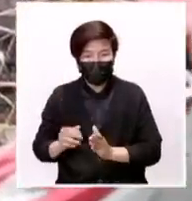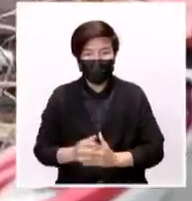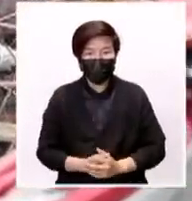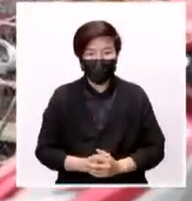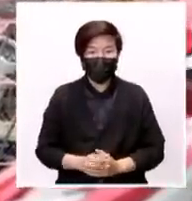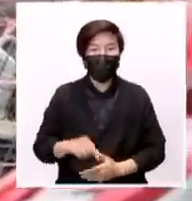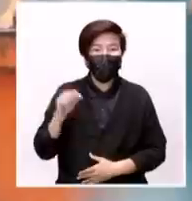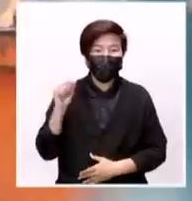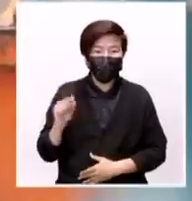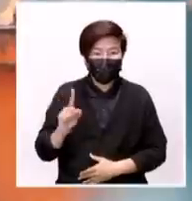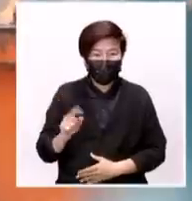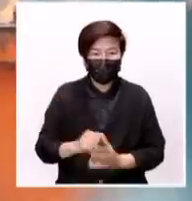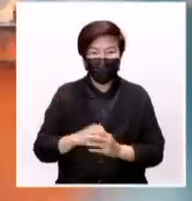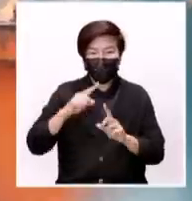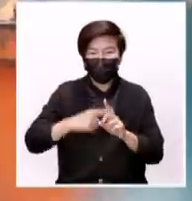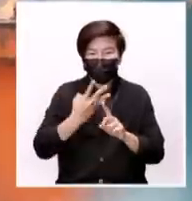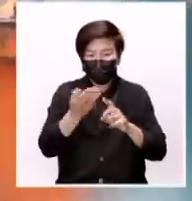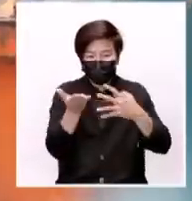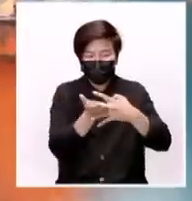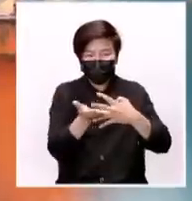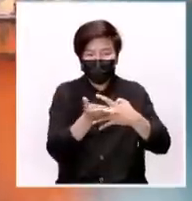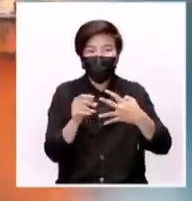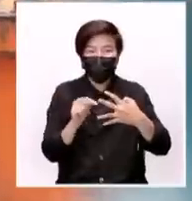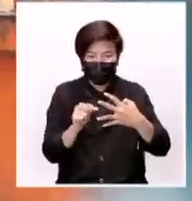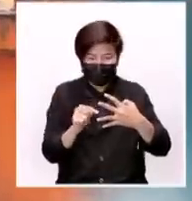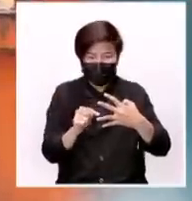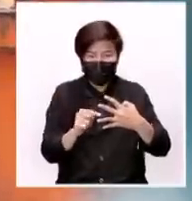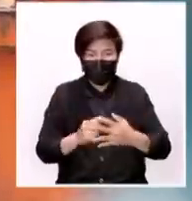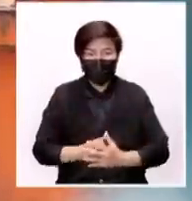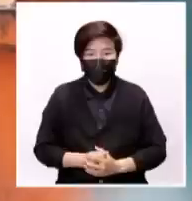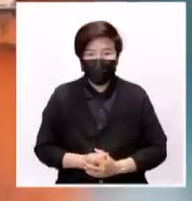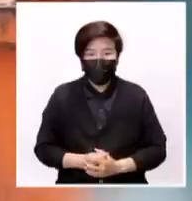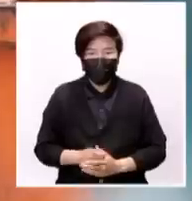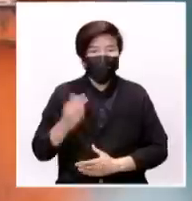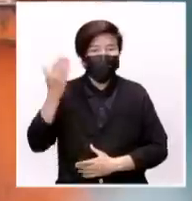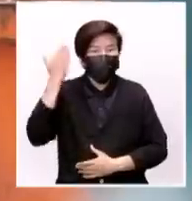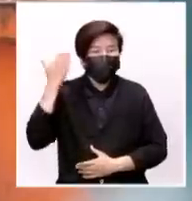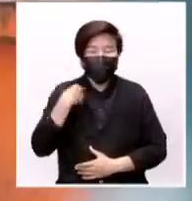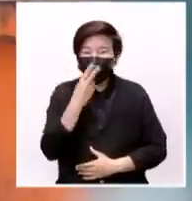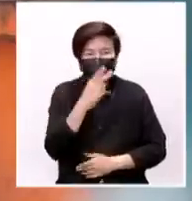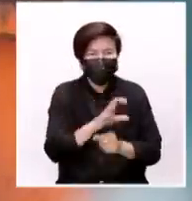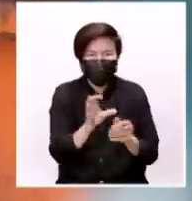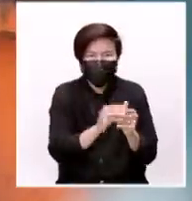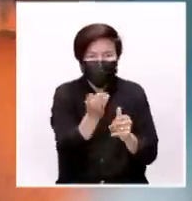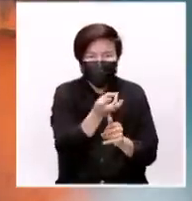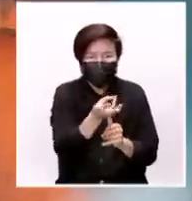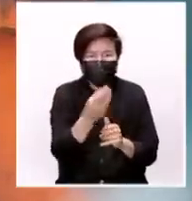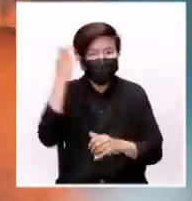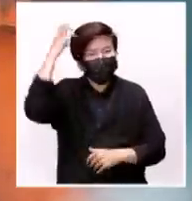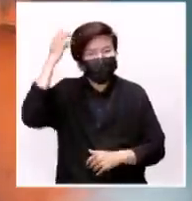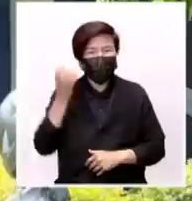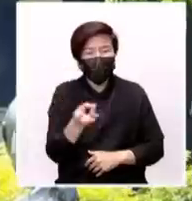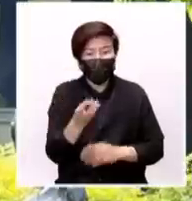ใหญ่เป็นการติดเชื้อตั้งแต่กลางเดือนเมษายนที่ผ่านมาคลัสเตอร์ใหม่นะคะเพราะว่าก่อนหน้านี้ก็แทบจะไม่ค่อยมีรายงานผู้ติดเชื้อมาจากประเทศลาวเล